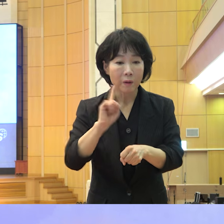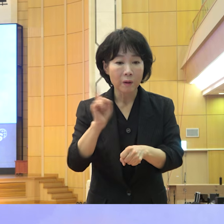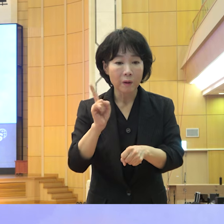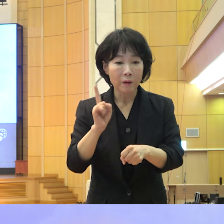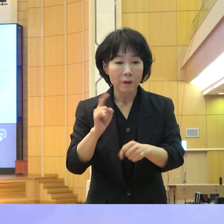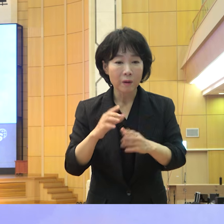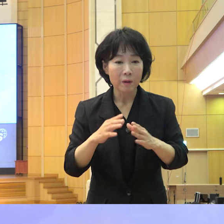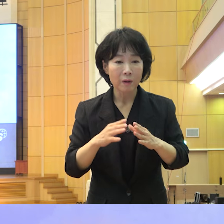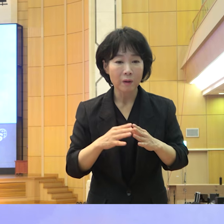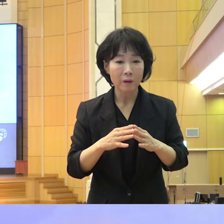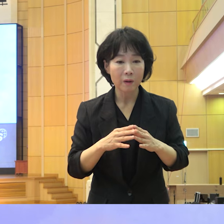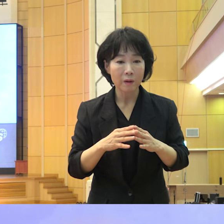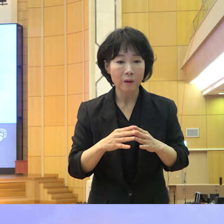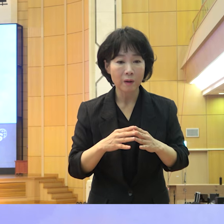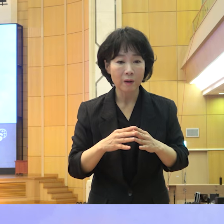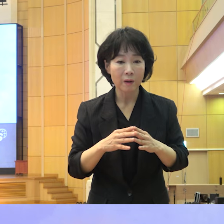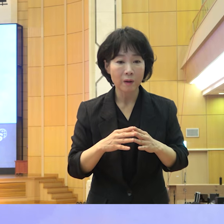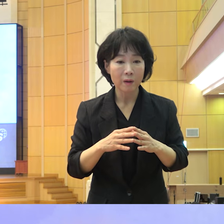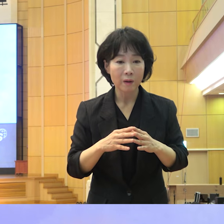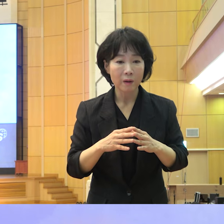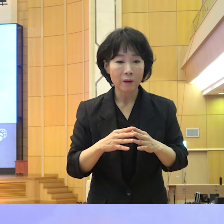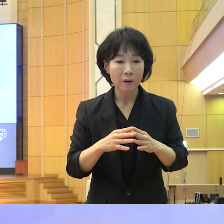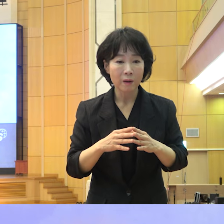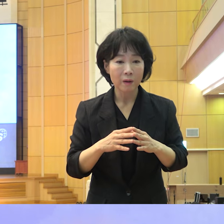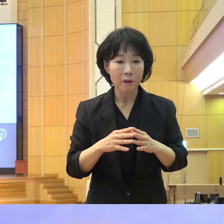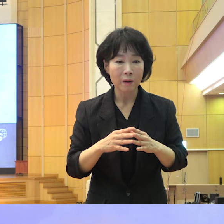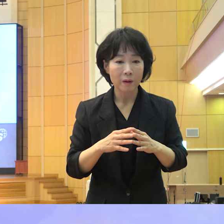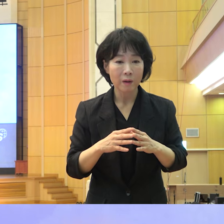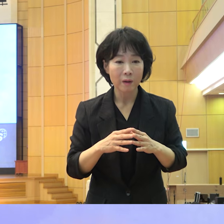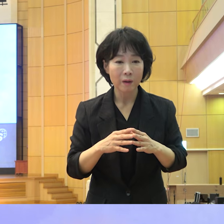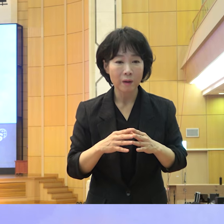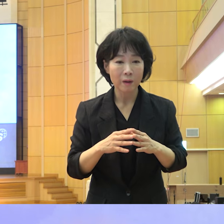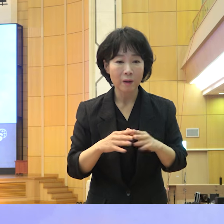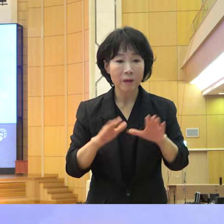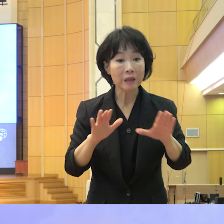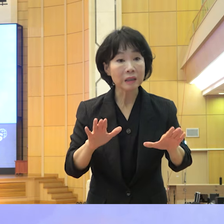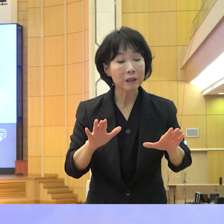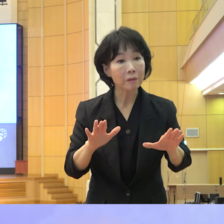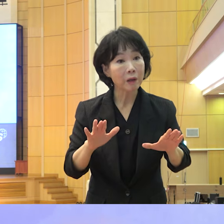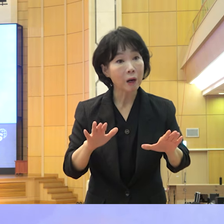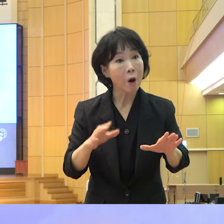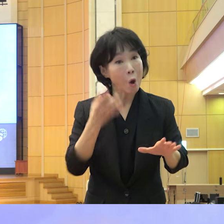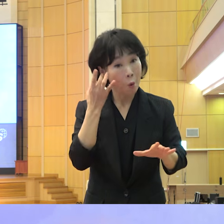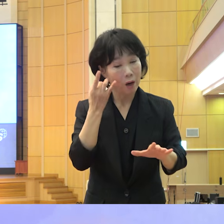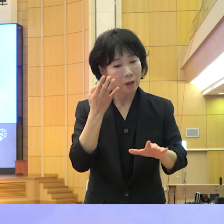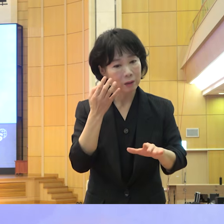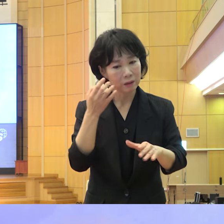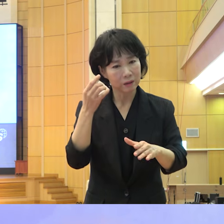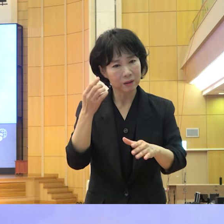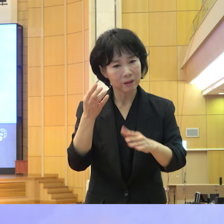뭐랄까 발명이 됐어요. 그러나 사용을 아직 못하고 있는 것 뿐인데,